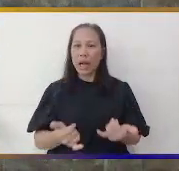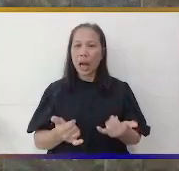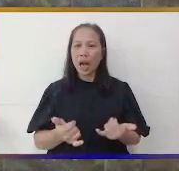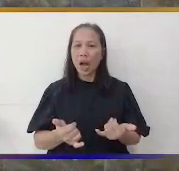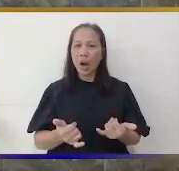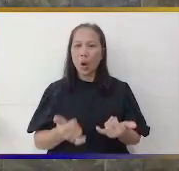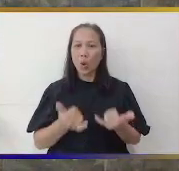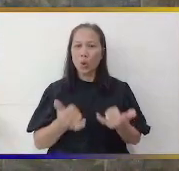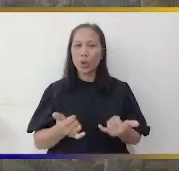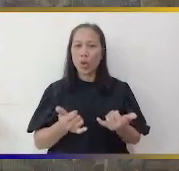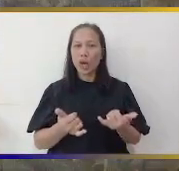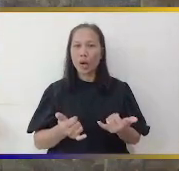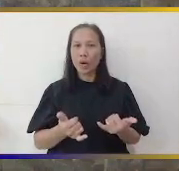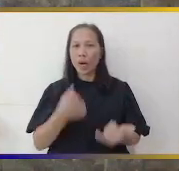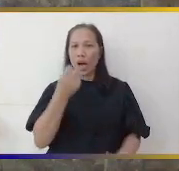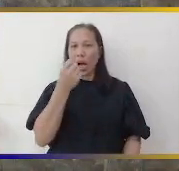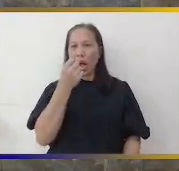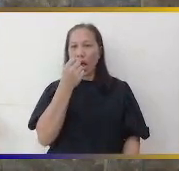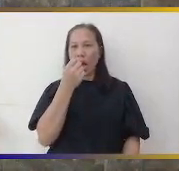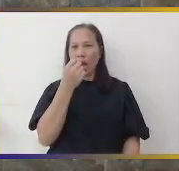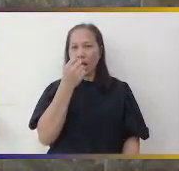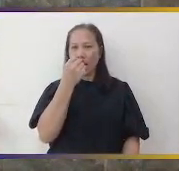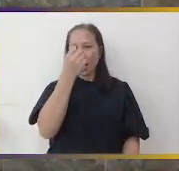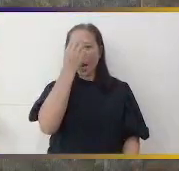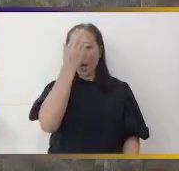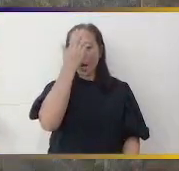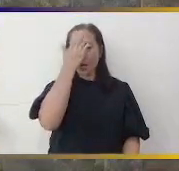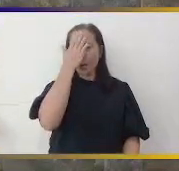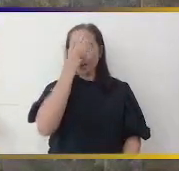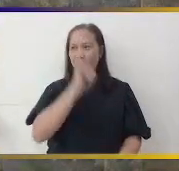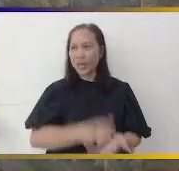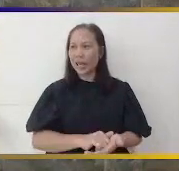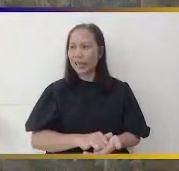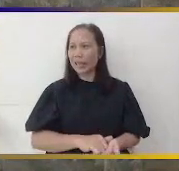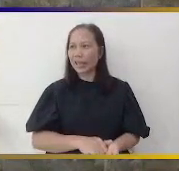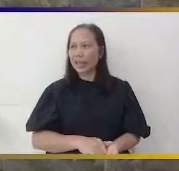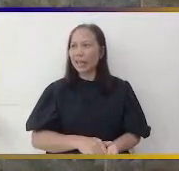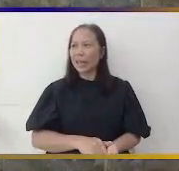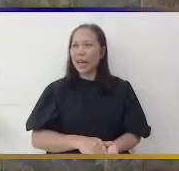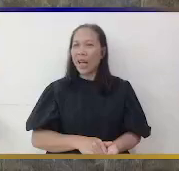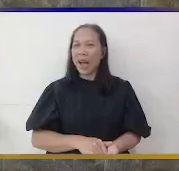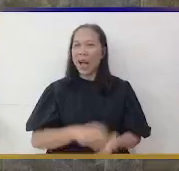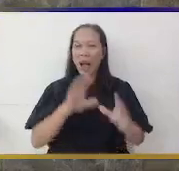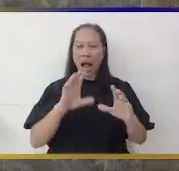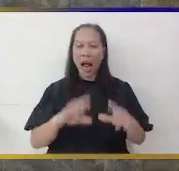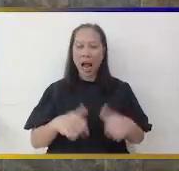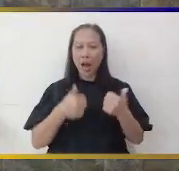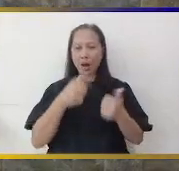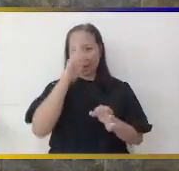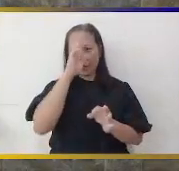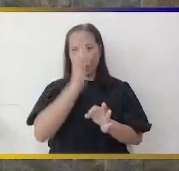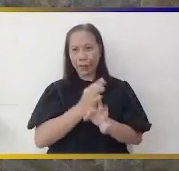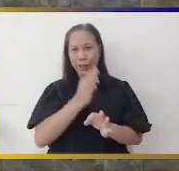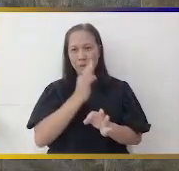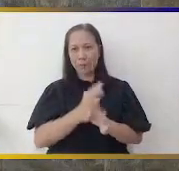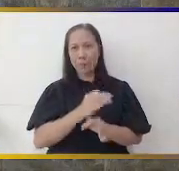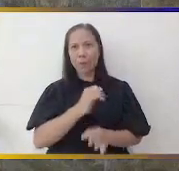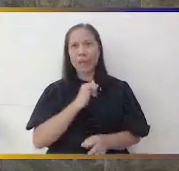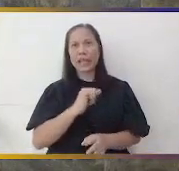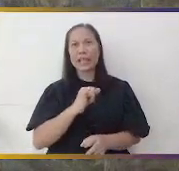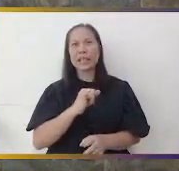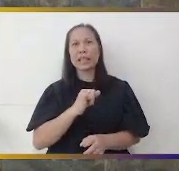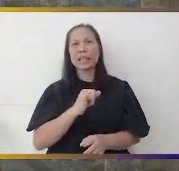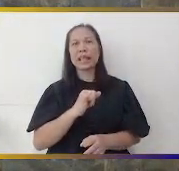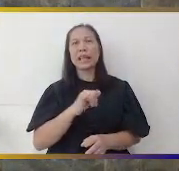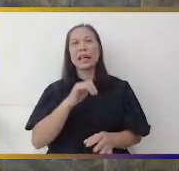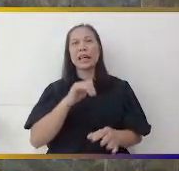taga-taguig may mga man nag-ingay sa inyo kasi alam niyo kung ano ibig ko sabihin eh o dito